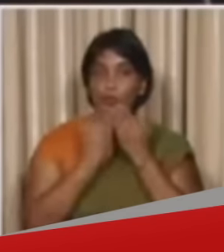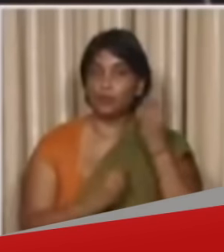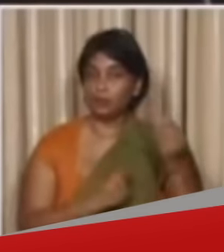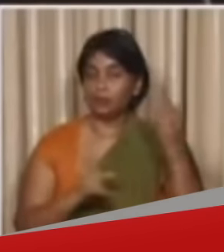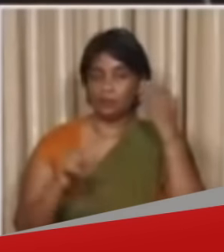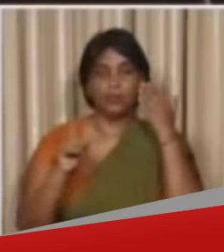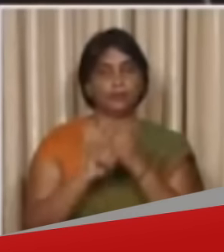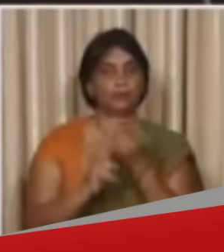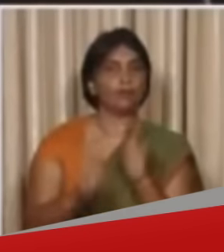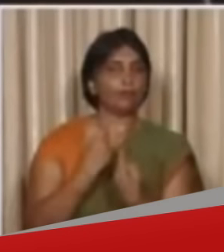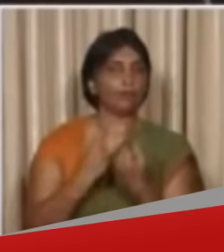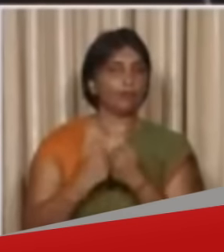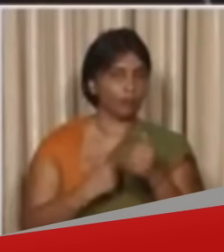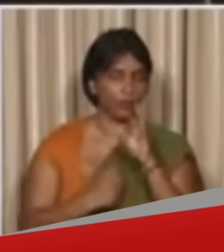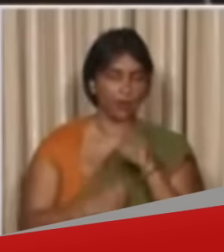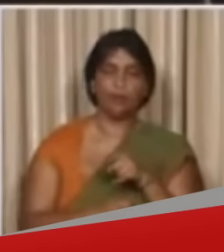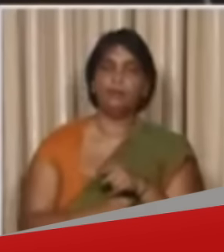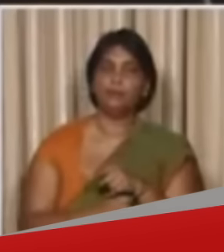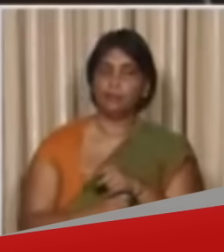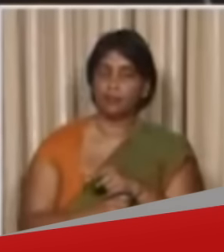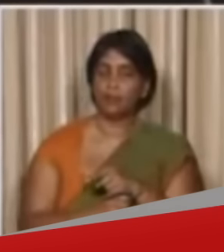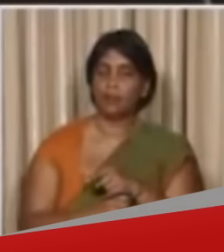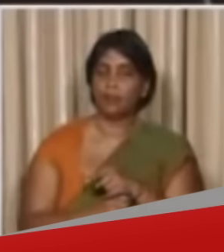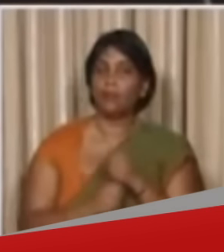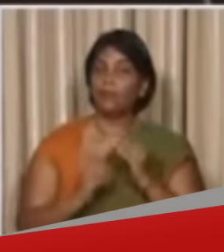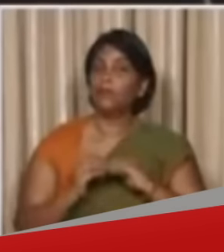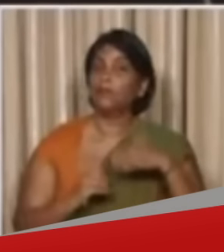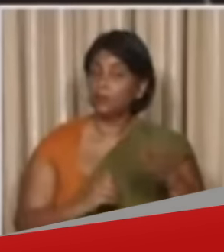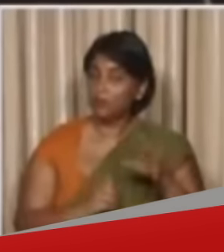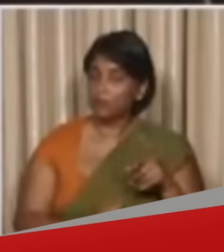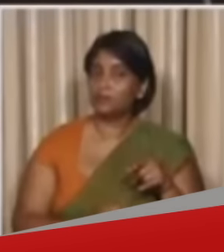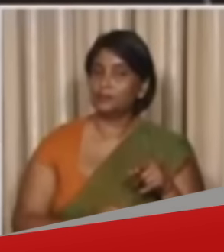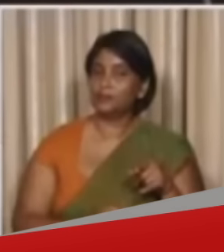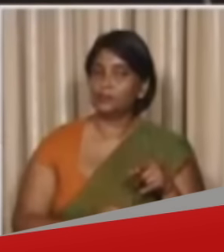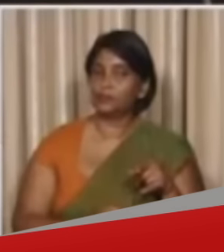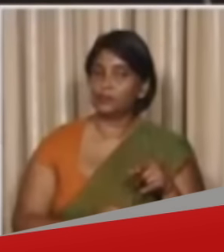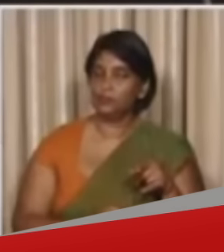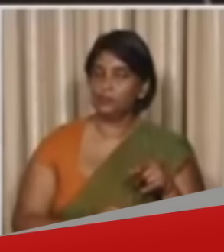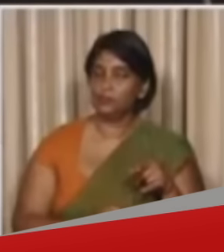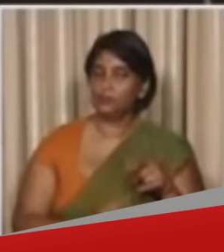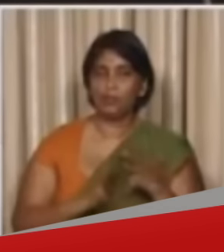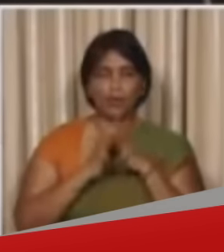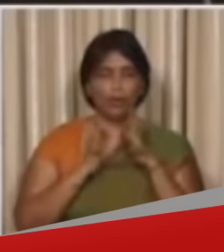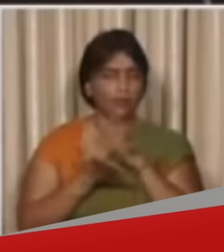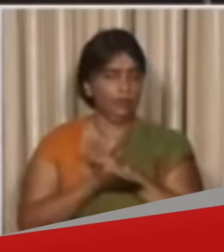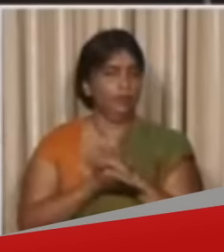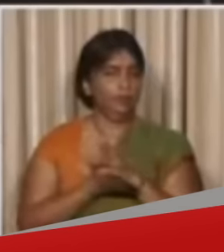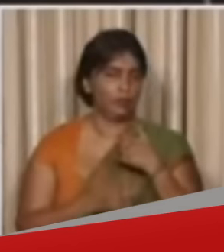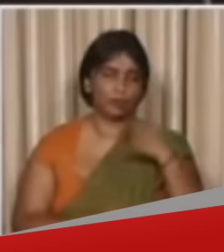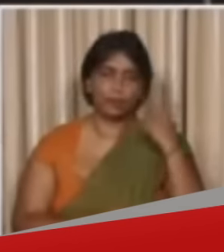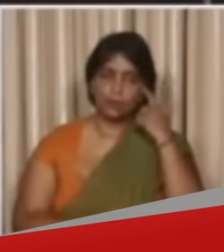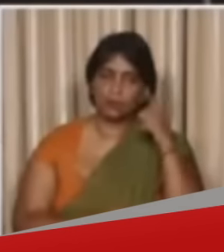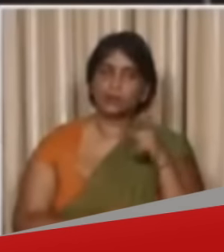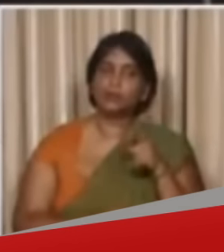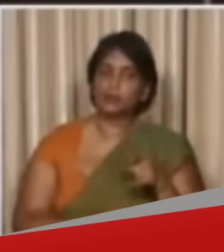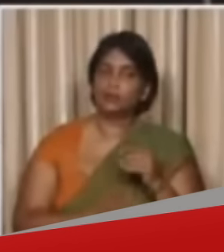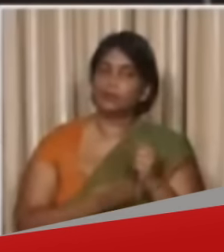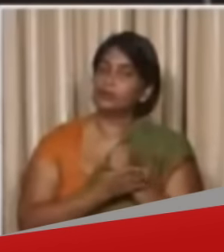සම්බන්ධව පරීක්ෂණ පවත්වන්න කියලා. එතනින් පස්සේ බොහොම පැහැදිලිවම අපි දන්නවා මේ